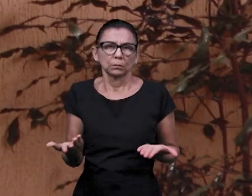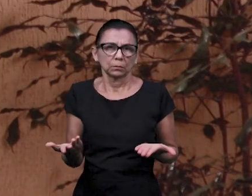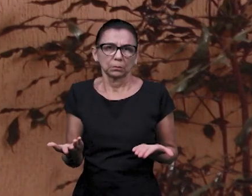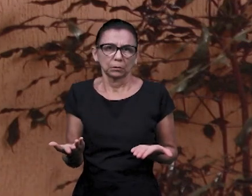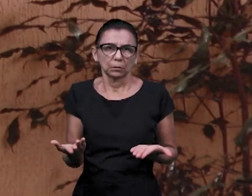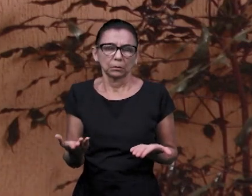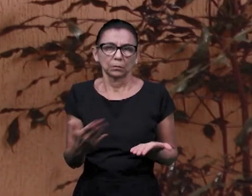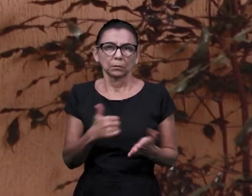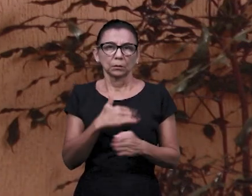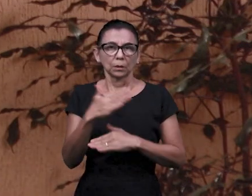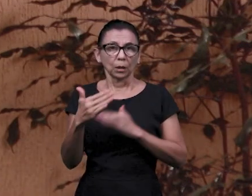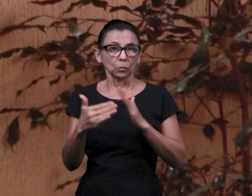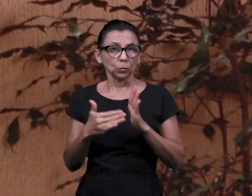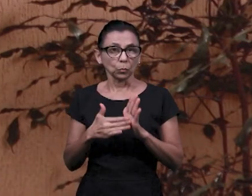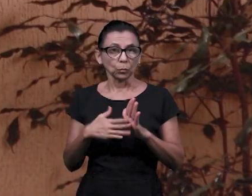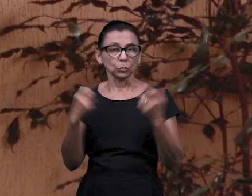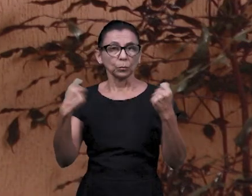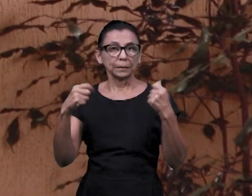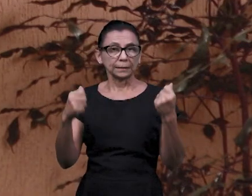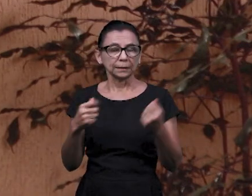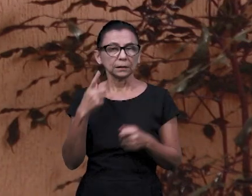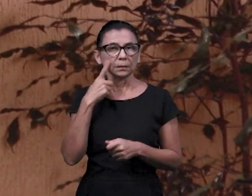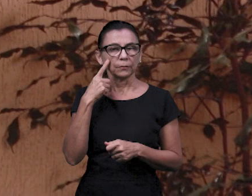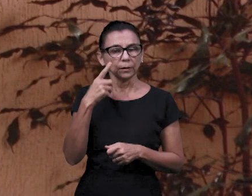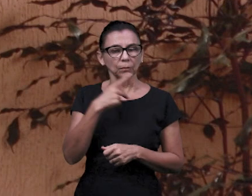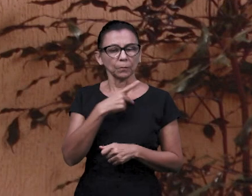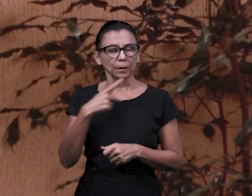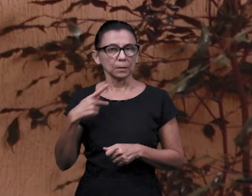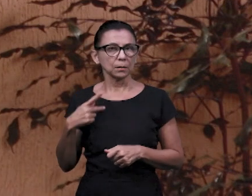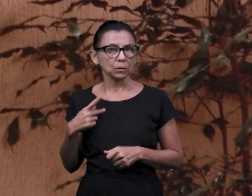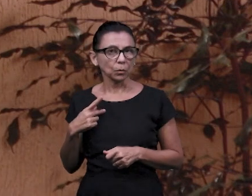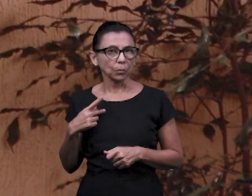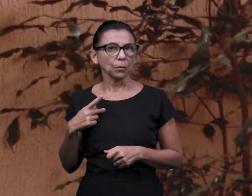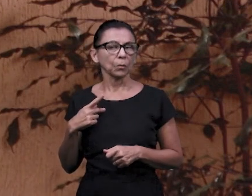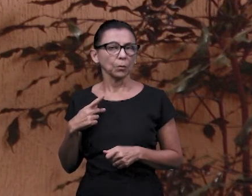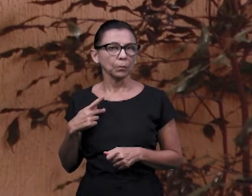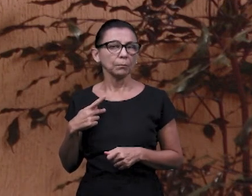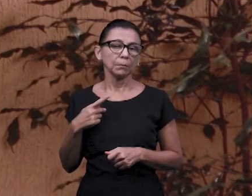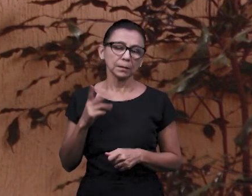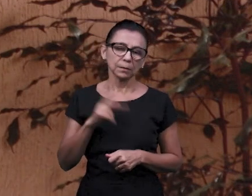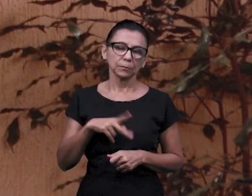avec le pasteur, parce que tout doit être fait avec l'orientation du pasteur,